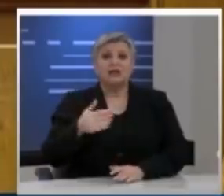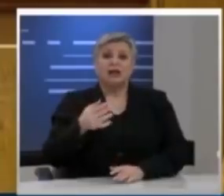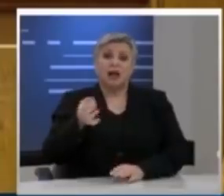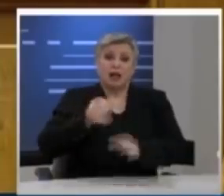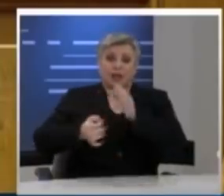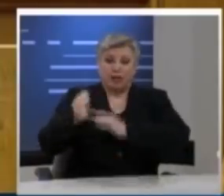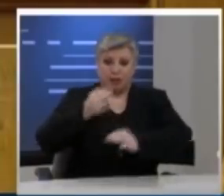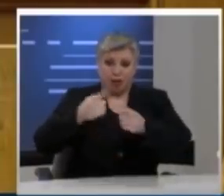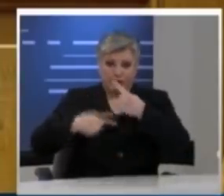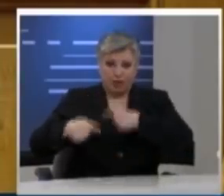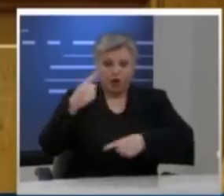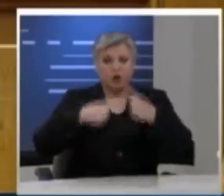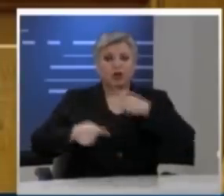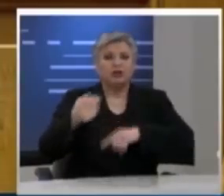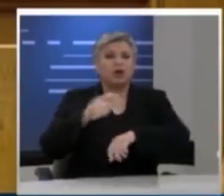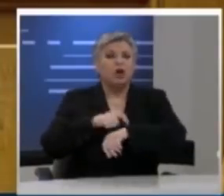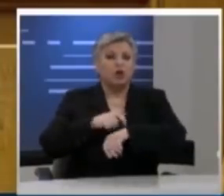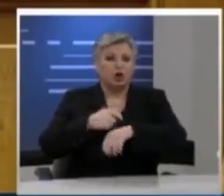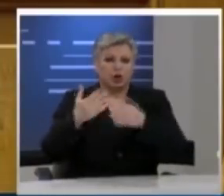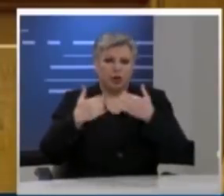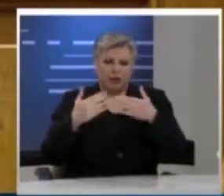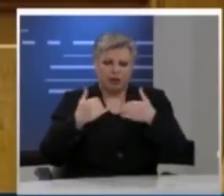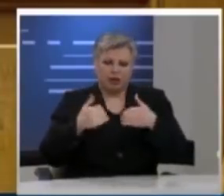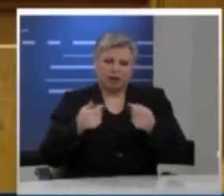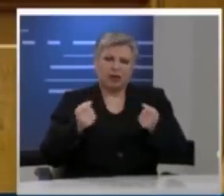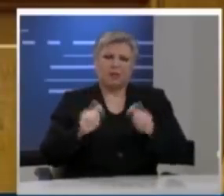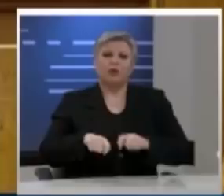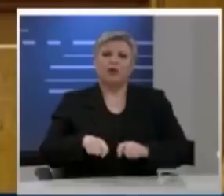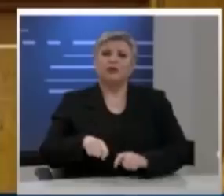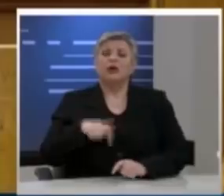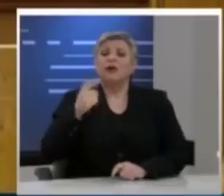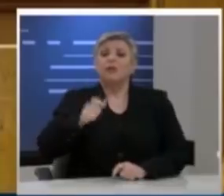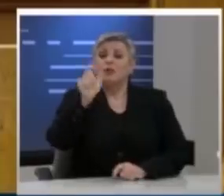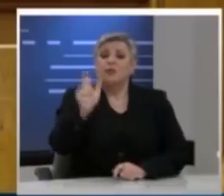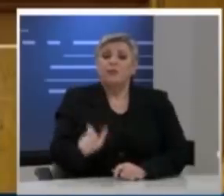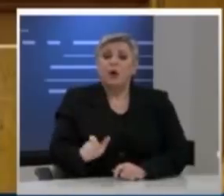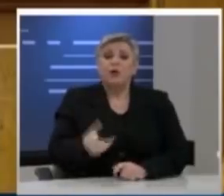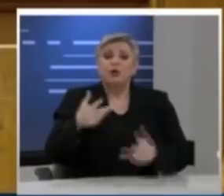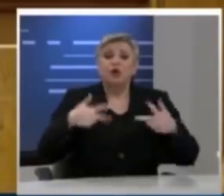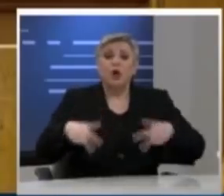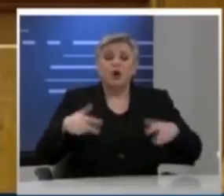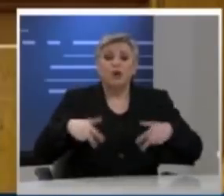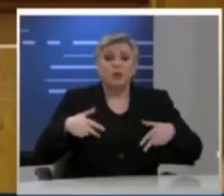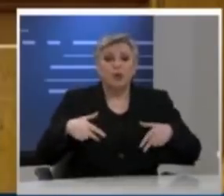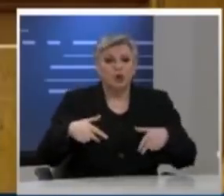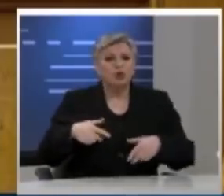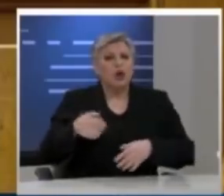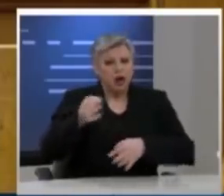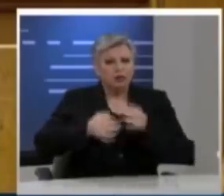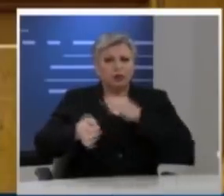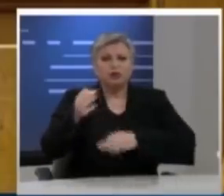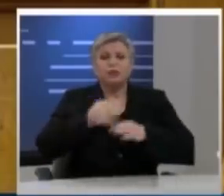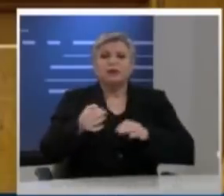ίδιος ο υπουργός παιδείας έχει δηλώσει ότι ένα νέο βιβλίο χρειάζεται 1μιση χρόνο για να βγει άρα